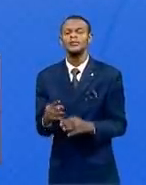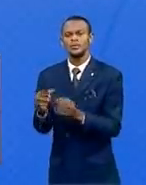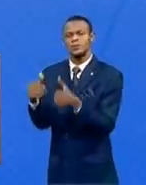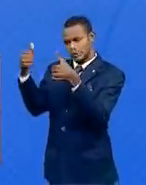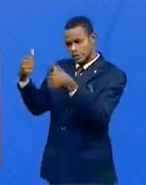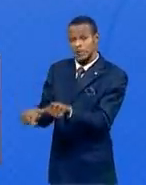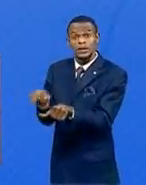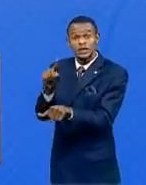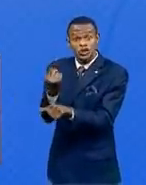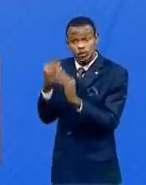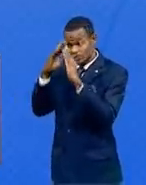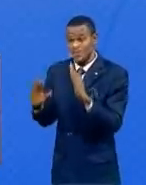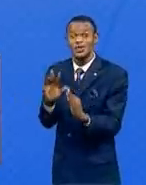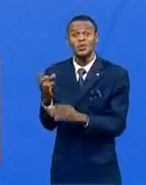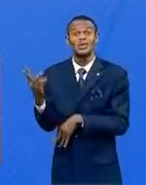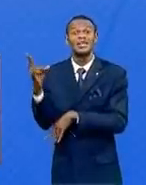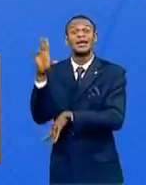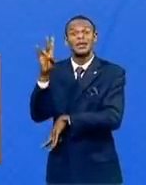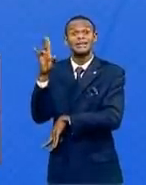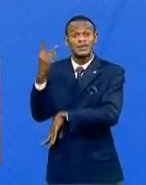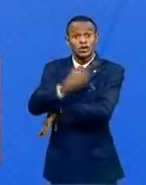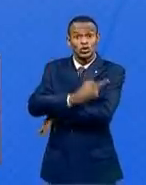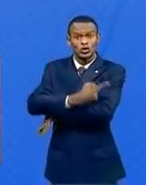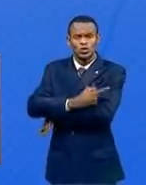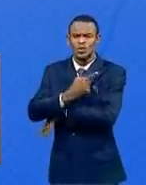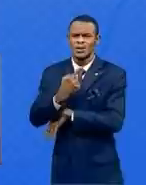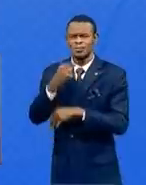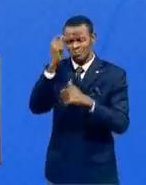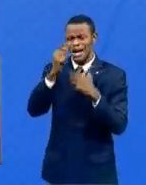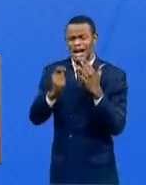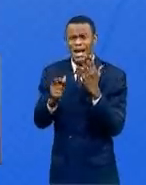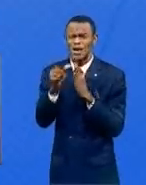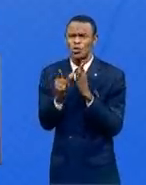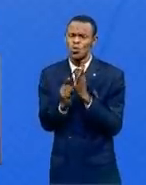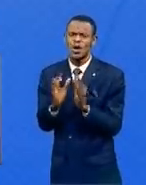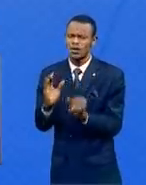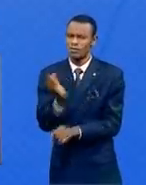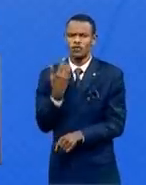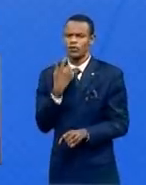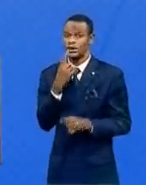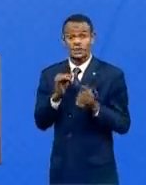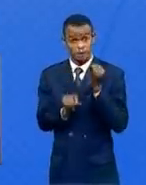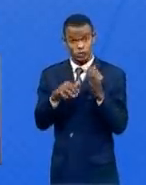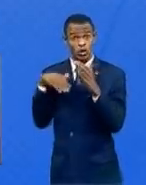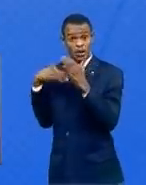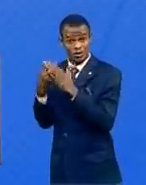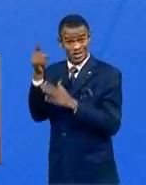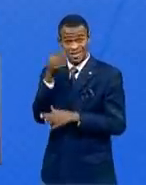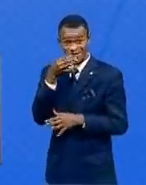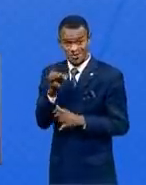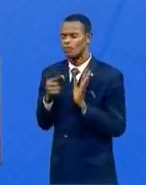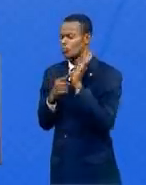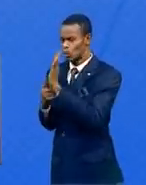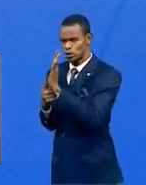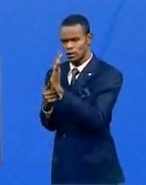par l'Irlande, où tous les passagers en République démocratique du Congo sont juste tenus à présenter un simple test PCR